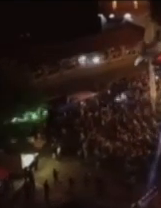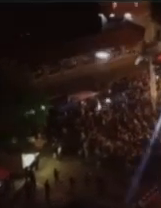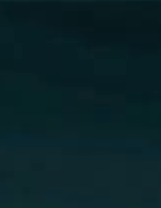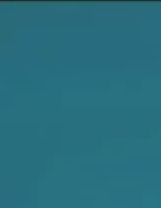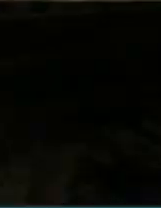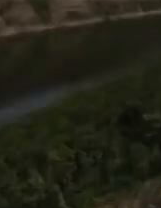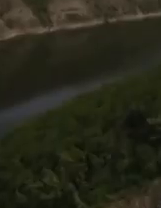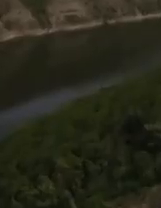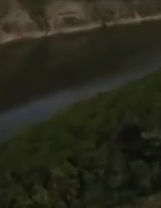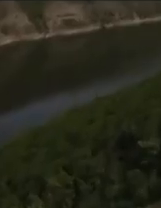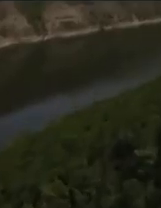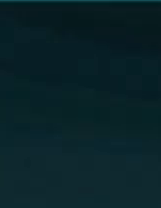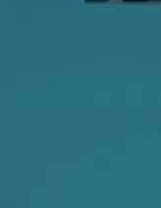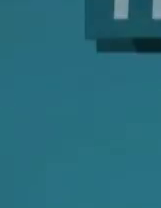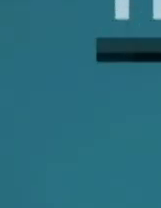Музика